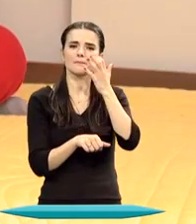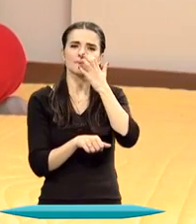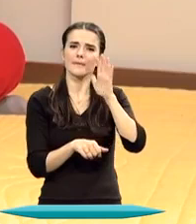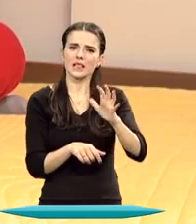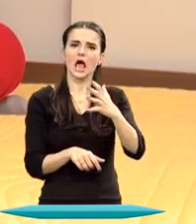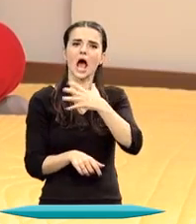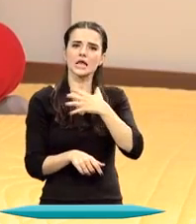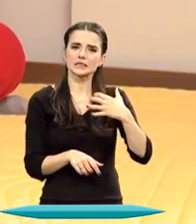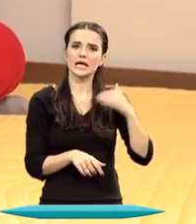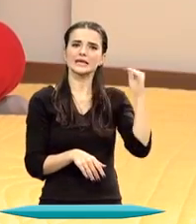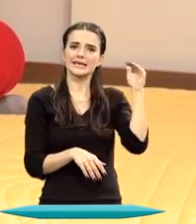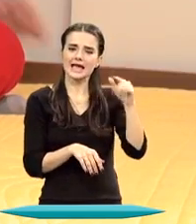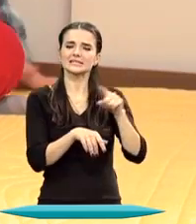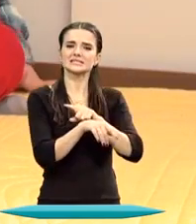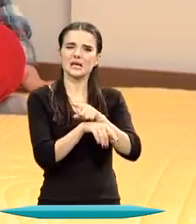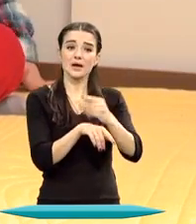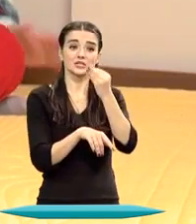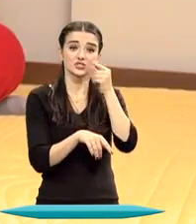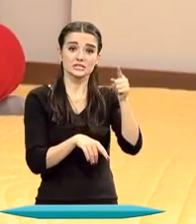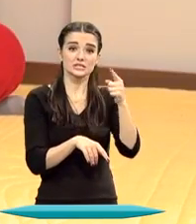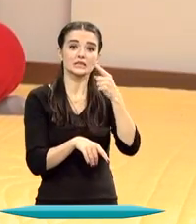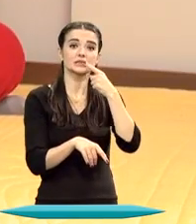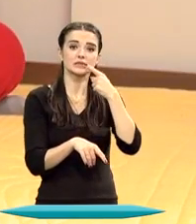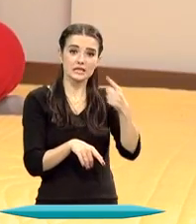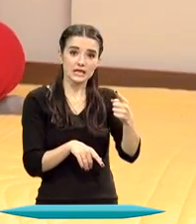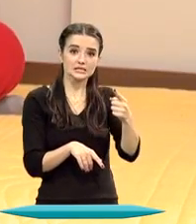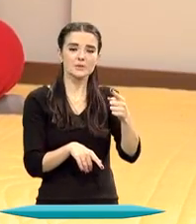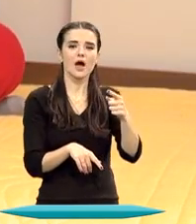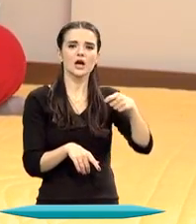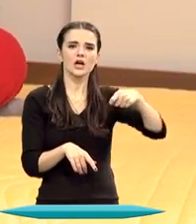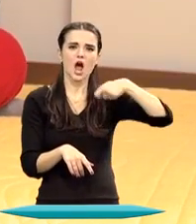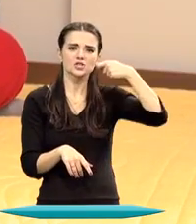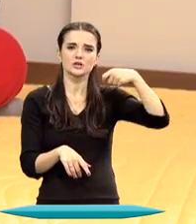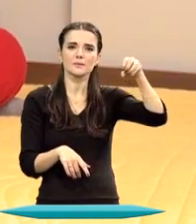bekle, anne geldiği zaman yiyecek dediğim zaman kaşığı bırakıyor.